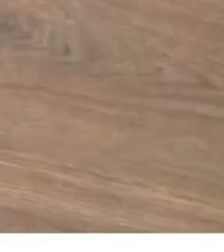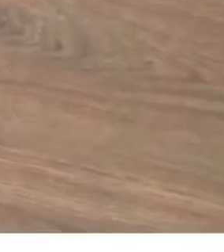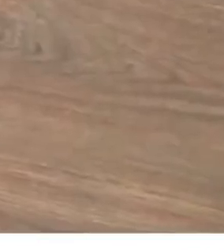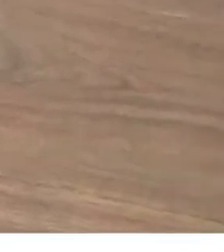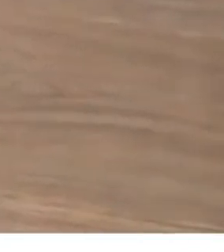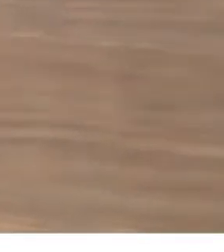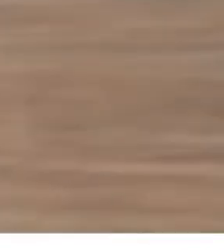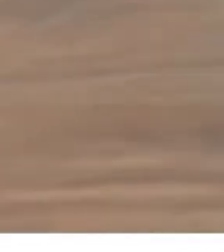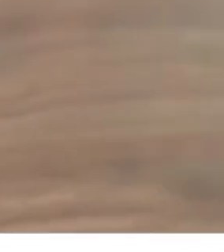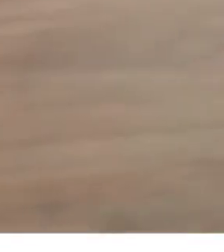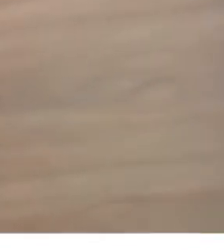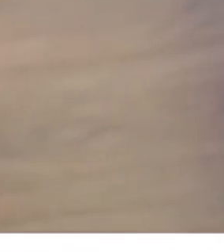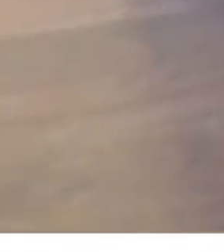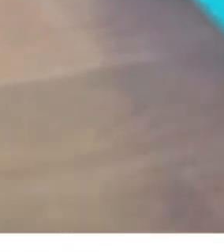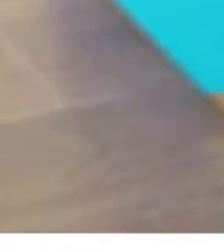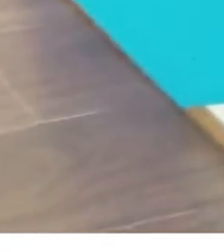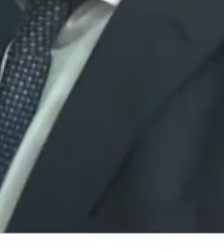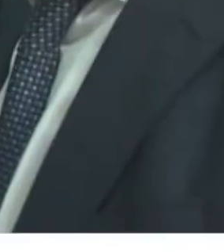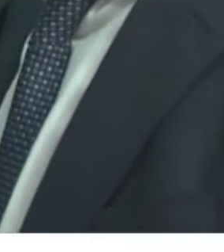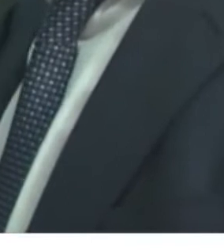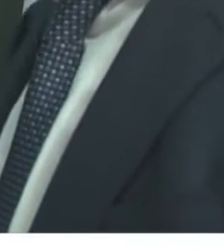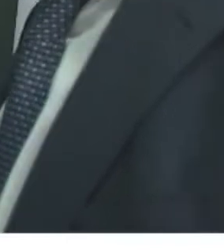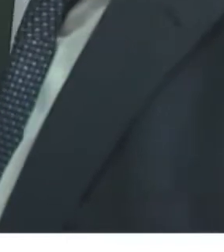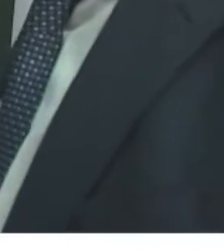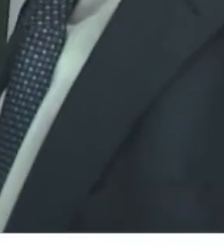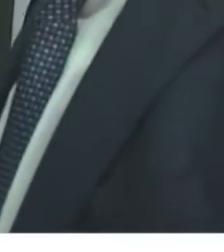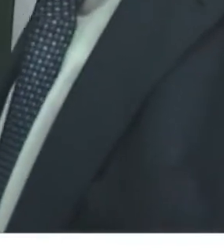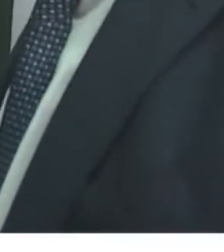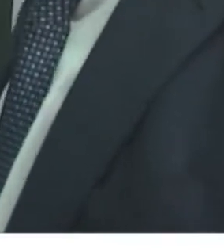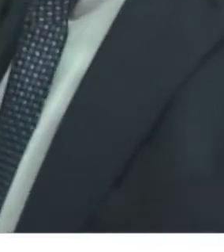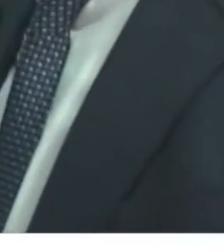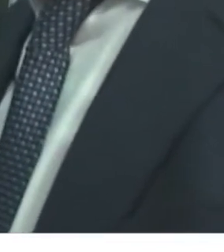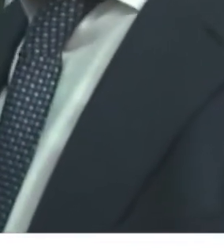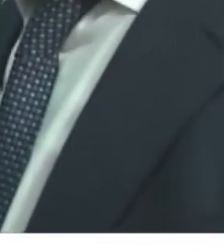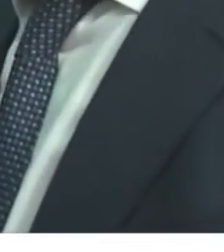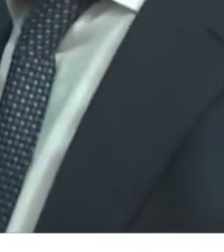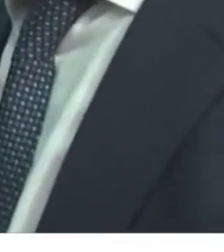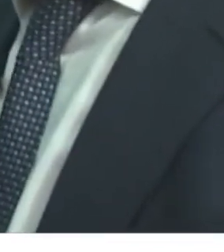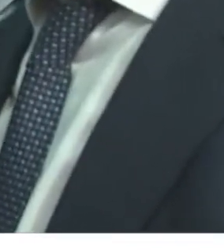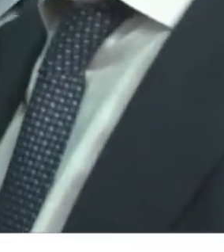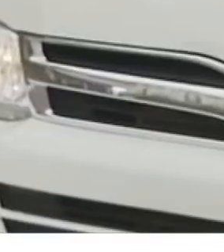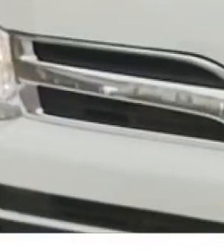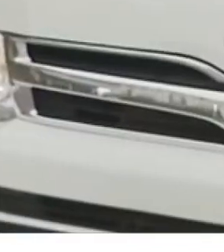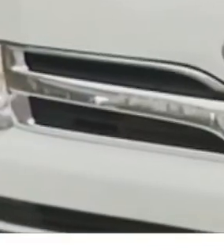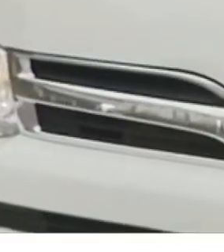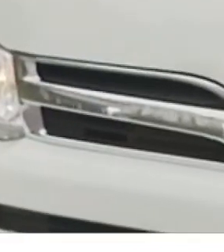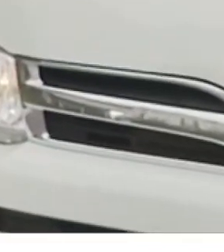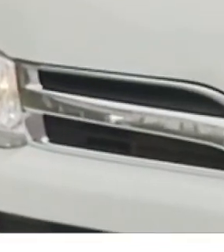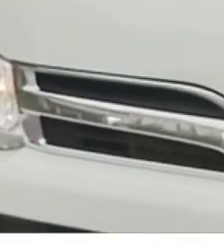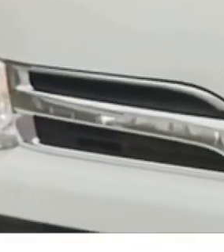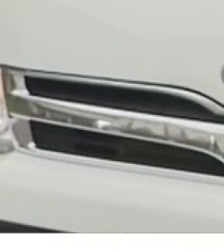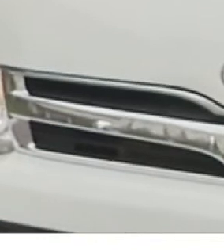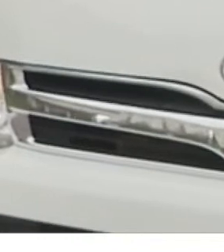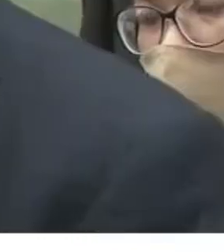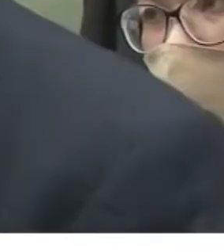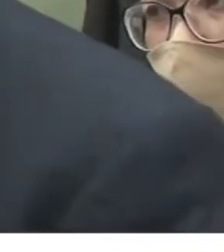нысанда вице-премьер кәсіпкерлерге жеке жауапкершіліктің маңызы жөнінде еске салып тұрды. Ал ережені елемегендер жазасыз қалмайтыны